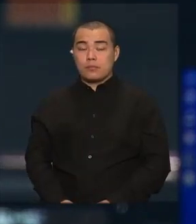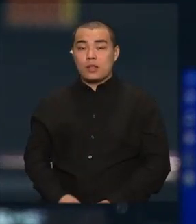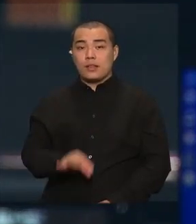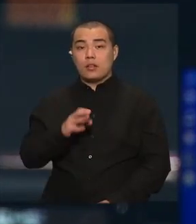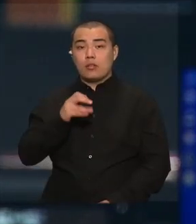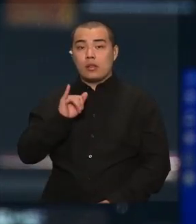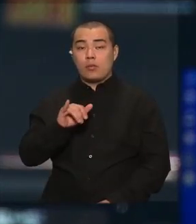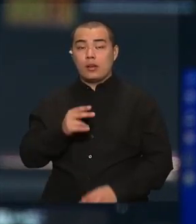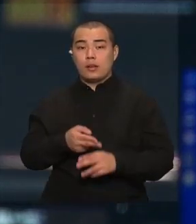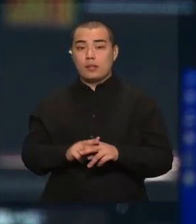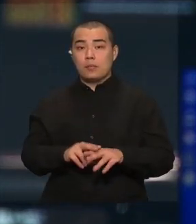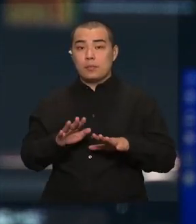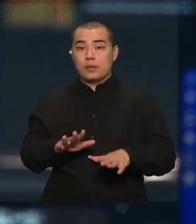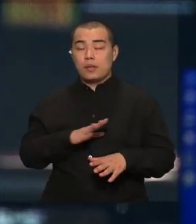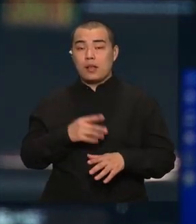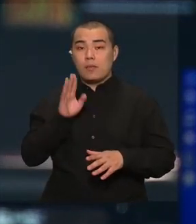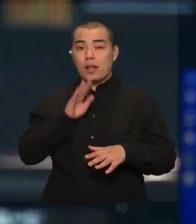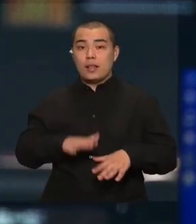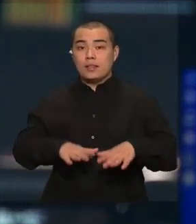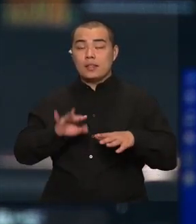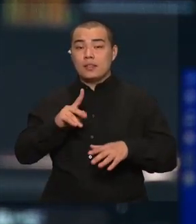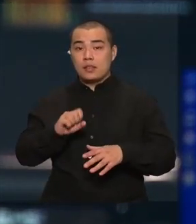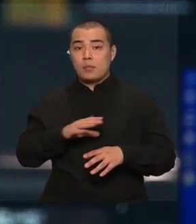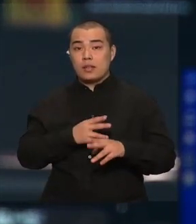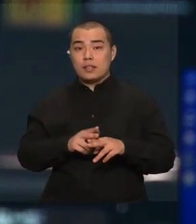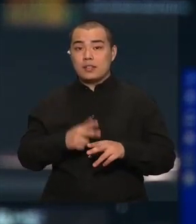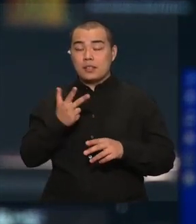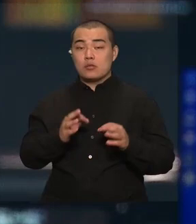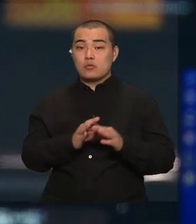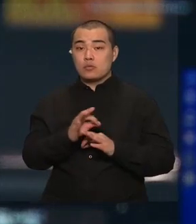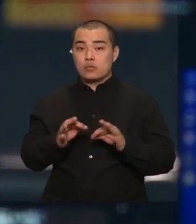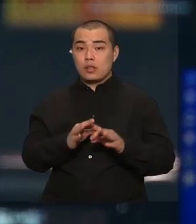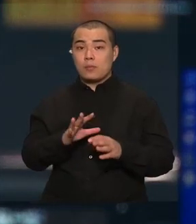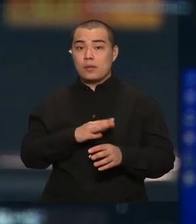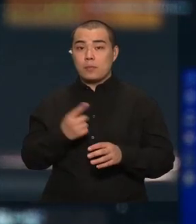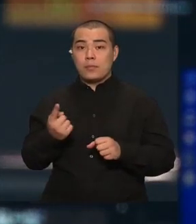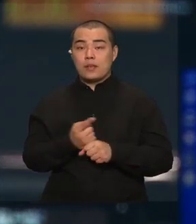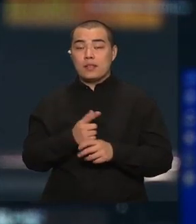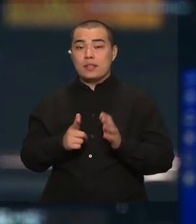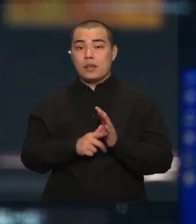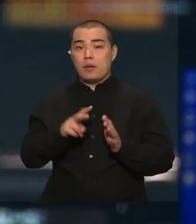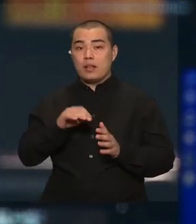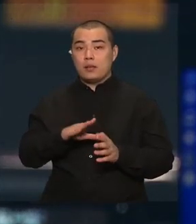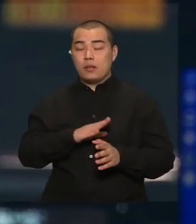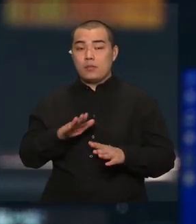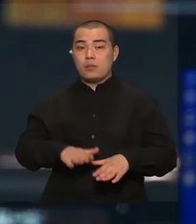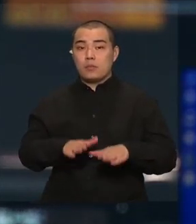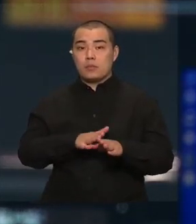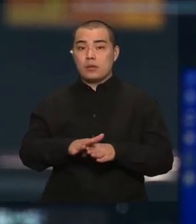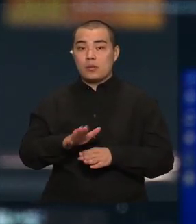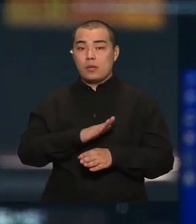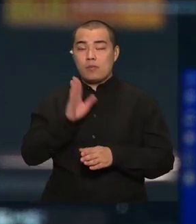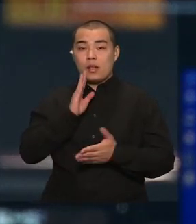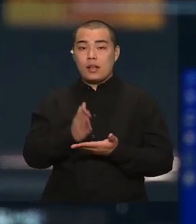И Улытау. Здесь из-за обилия талой воды практически в течение 3 суток впервые за 7 лет заполнилось самое